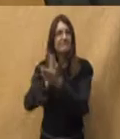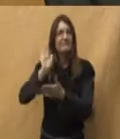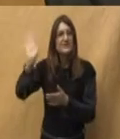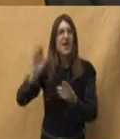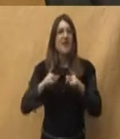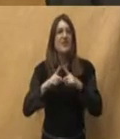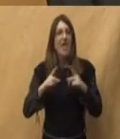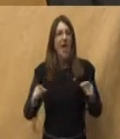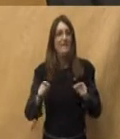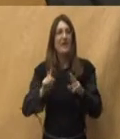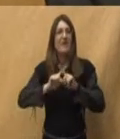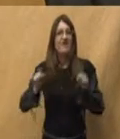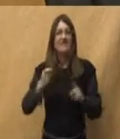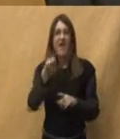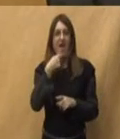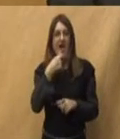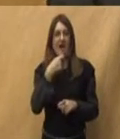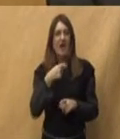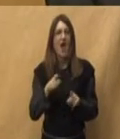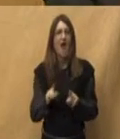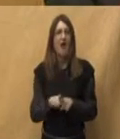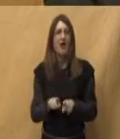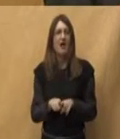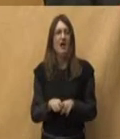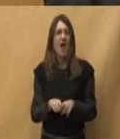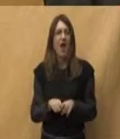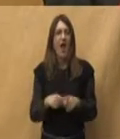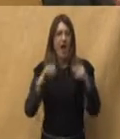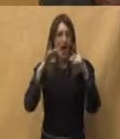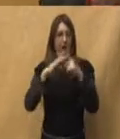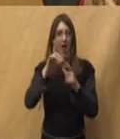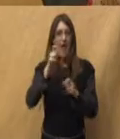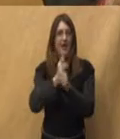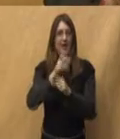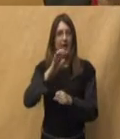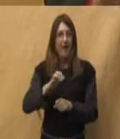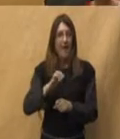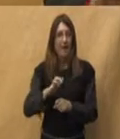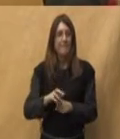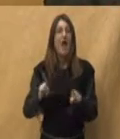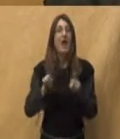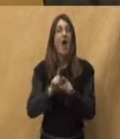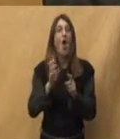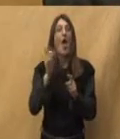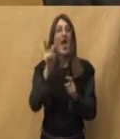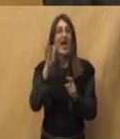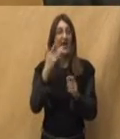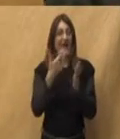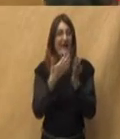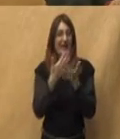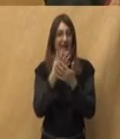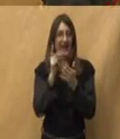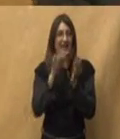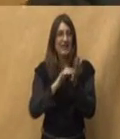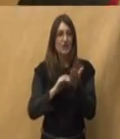karakterističnih vrsta hrane i hraniva, kao što recimo alge, kao što su recimo riža, koja je izuzetno zdrava.